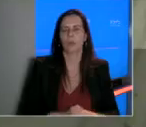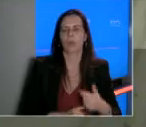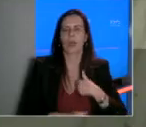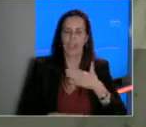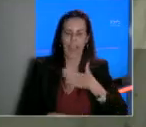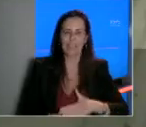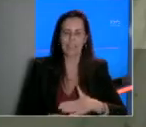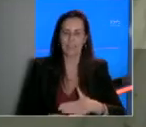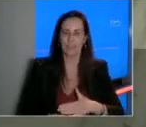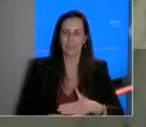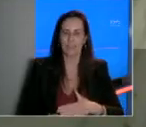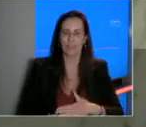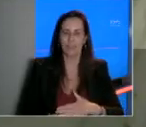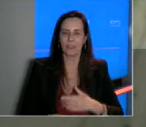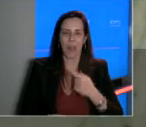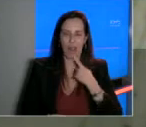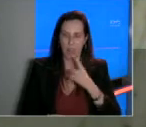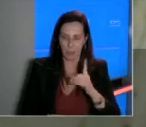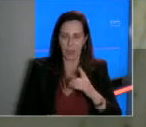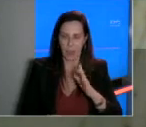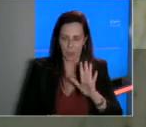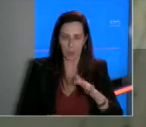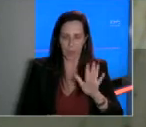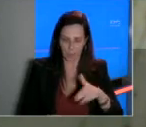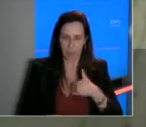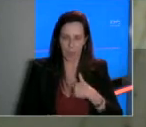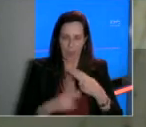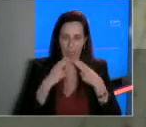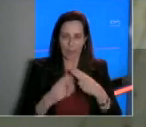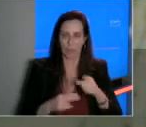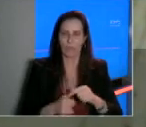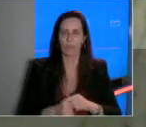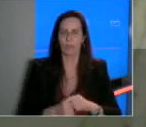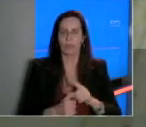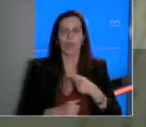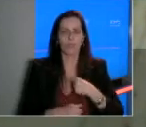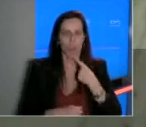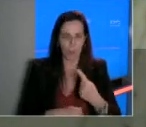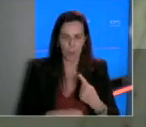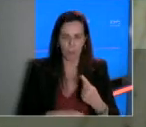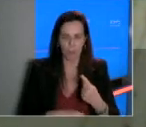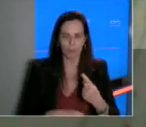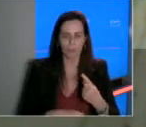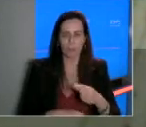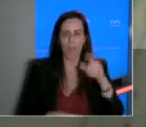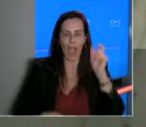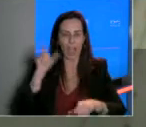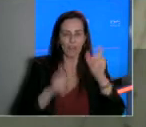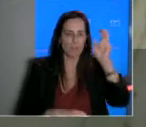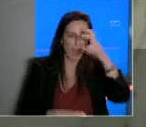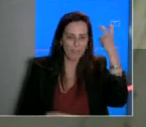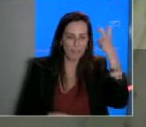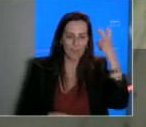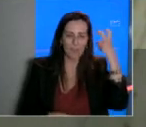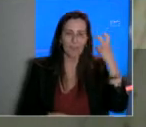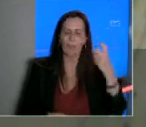אני רציתי לשים את זה בקונטקסט הכללי, אבל אני גם אני אתייחס לזווית הזאת. אני אומר שהציבור הערבי